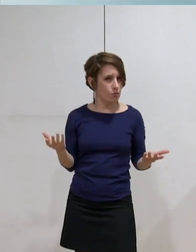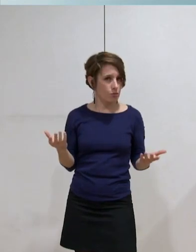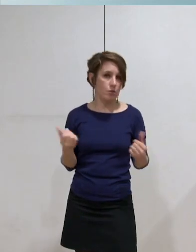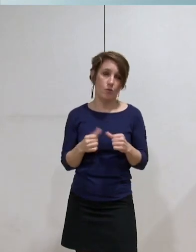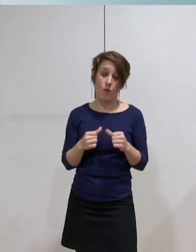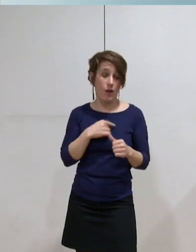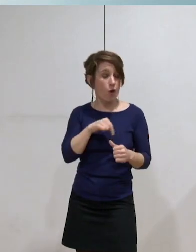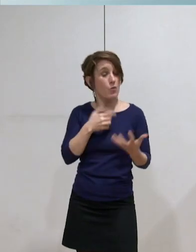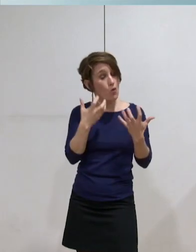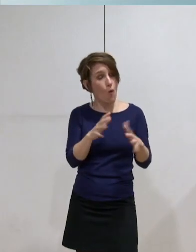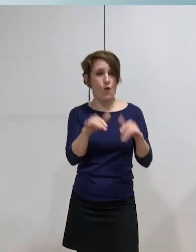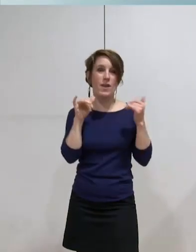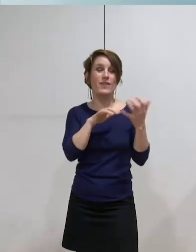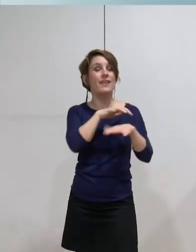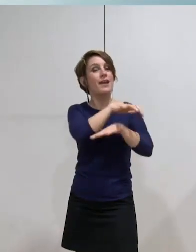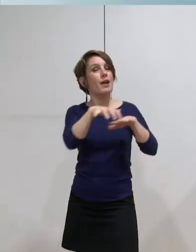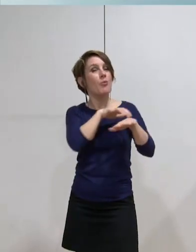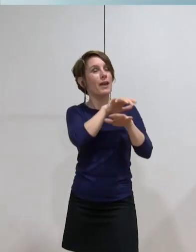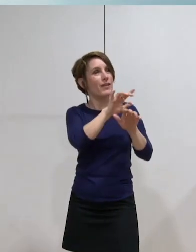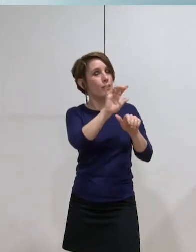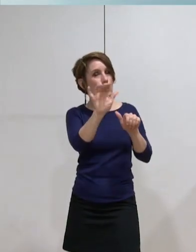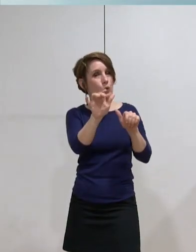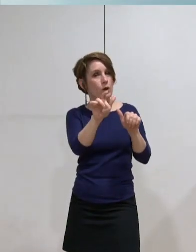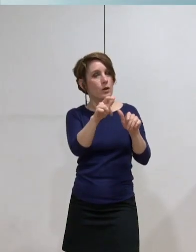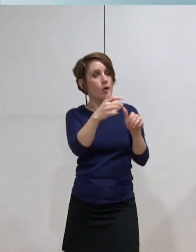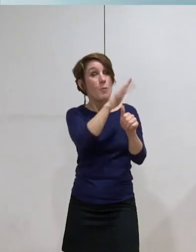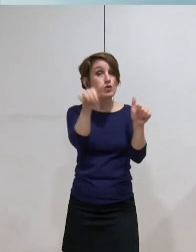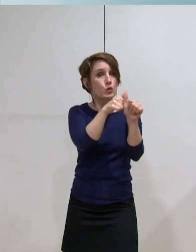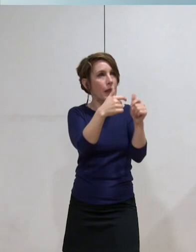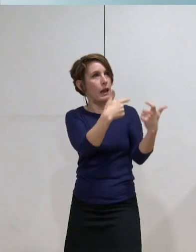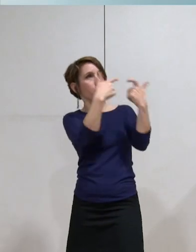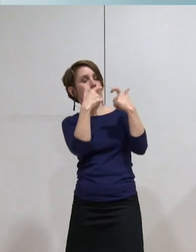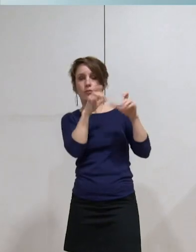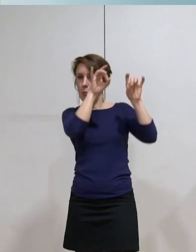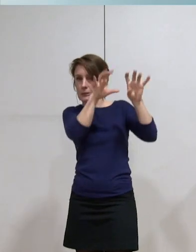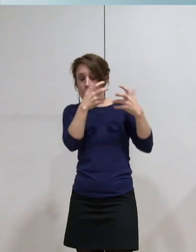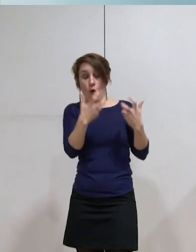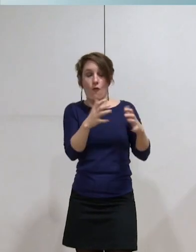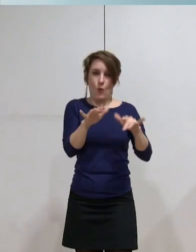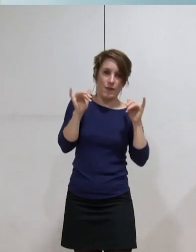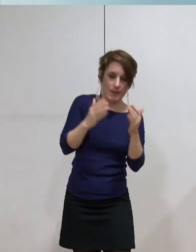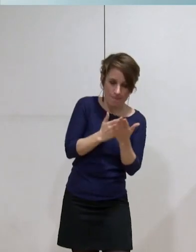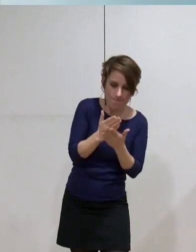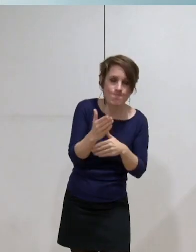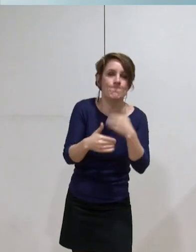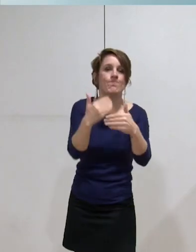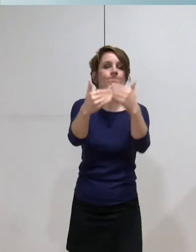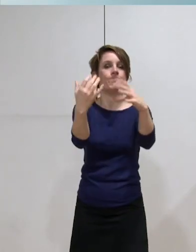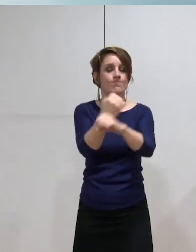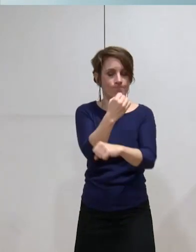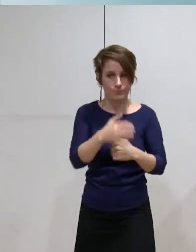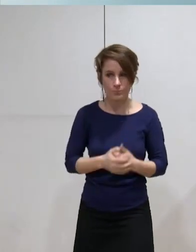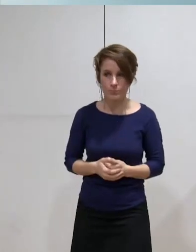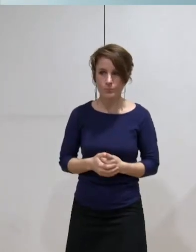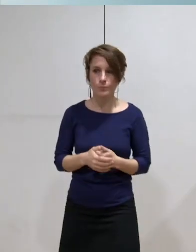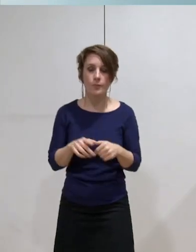mise sous tutelle pour rester en capacité d'agir de plus ce désengagement a un impact très lourd sur l'investissement